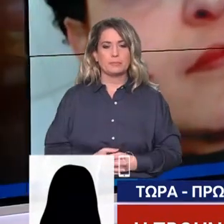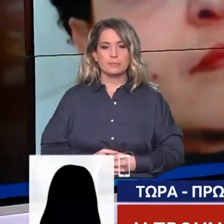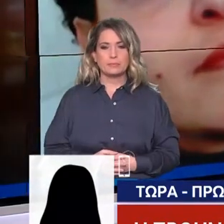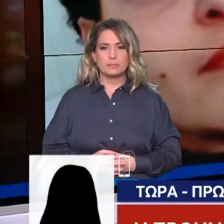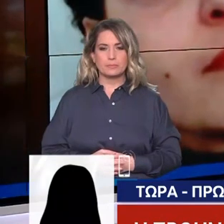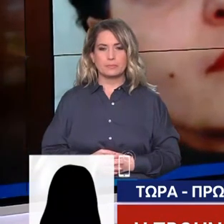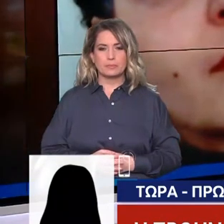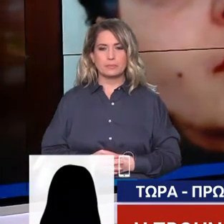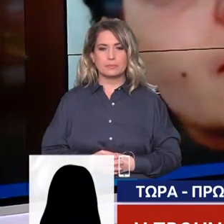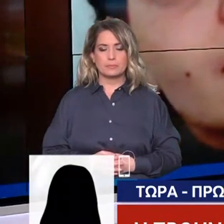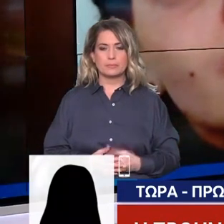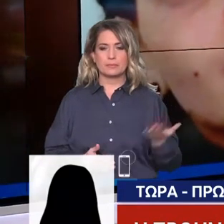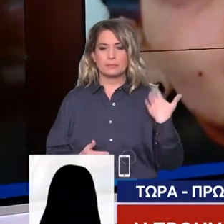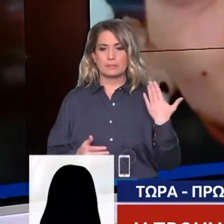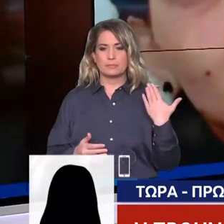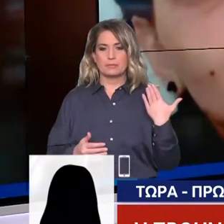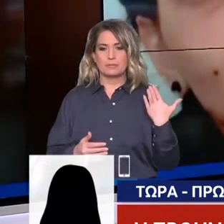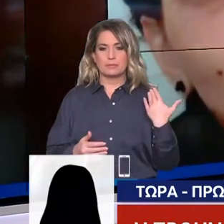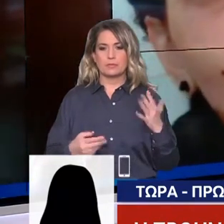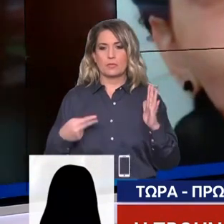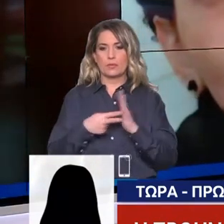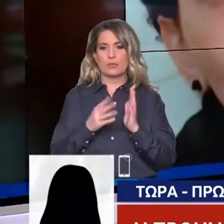Το 10 παντρευτήκαμε, το 2018 χωρίσαμε.